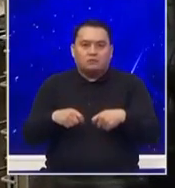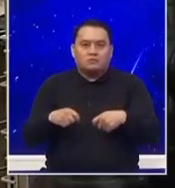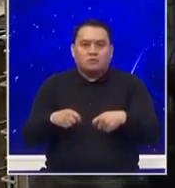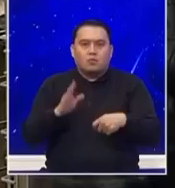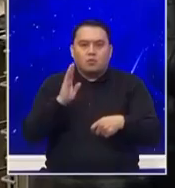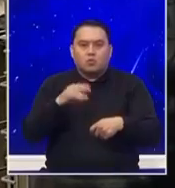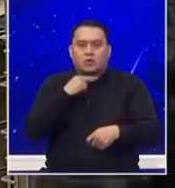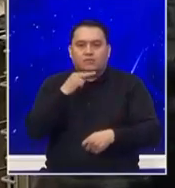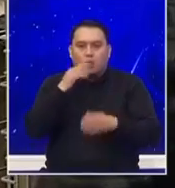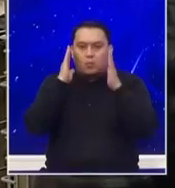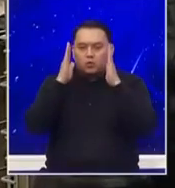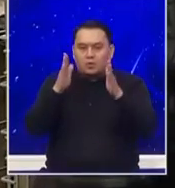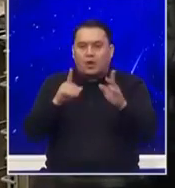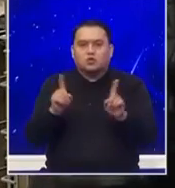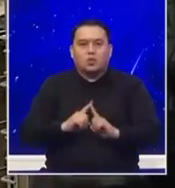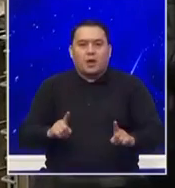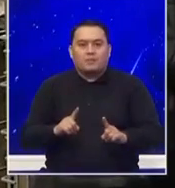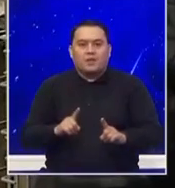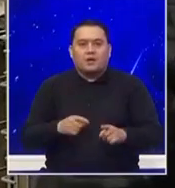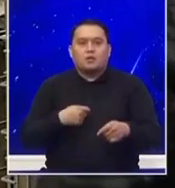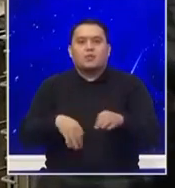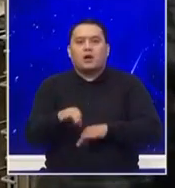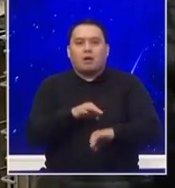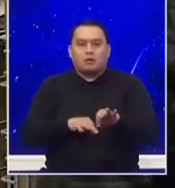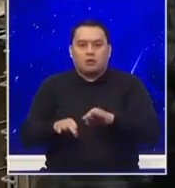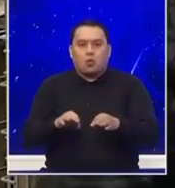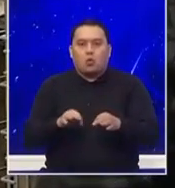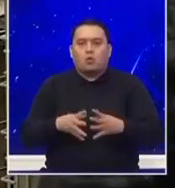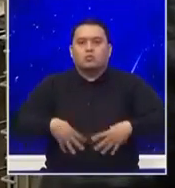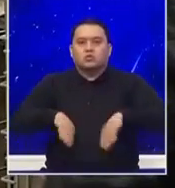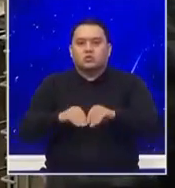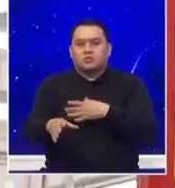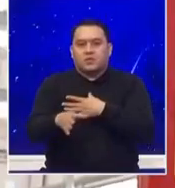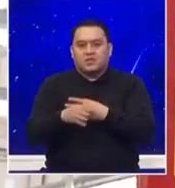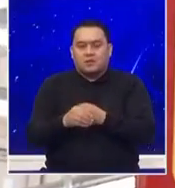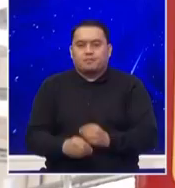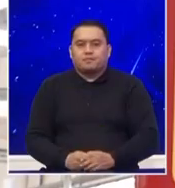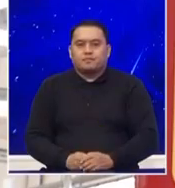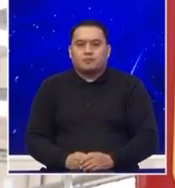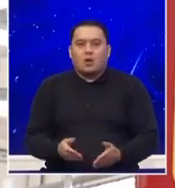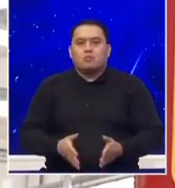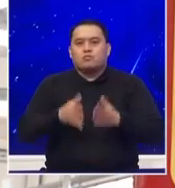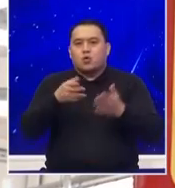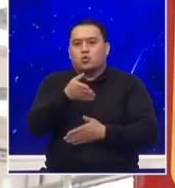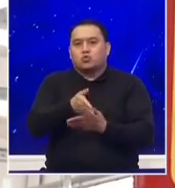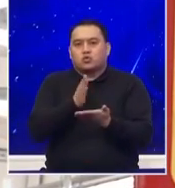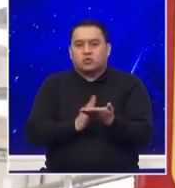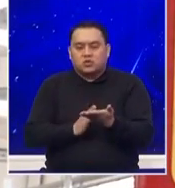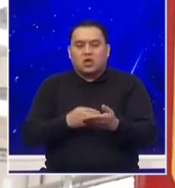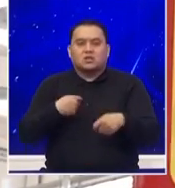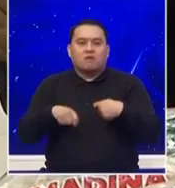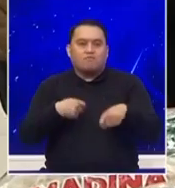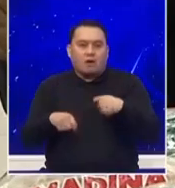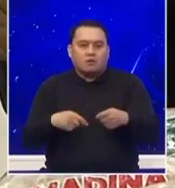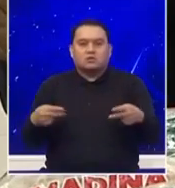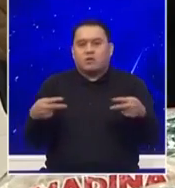будем уделять особое внимание от имени проектного офиса с общественниками вместе. Цена на большую часть социального товара в разных